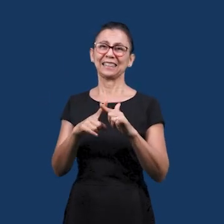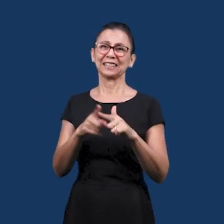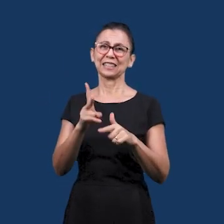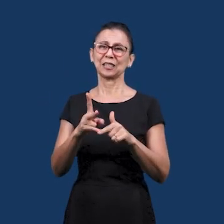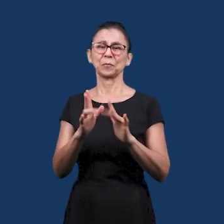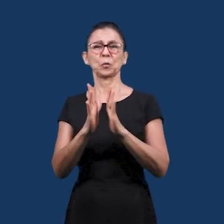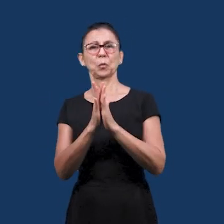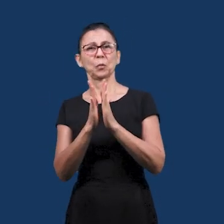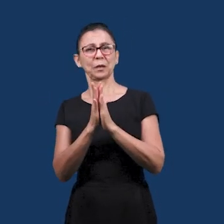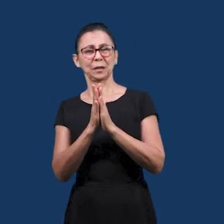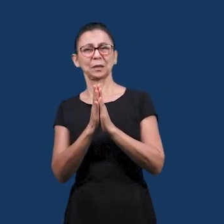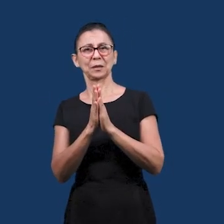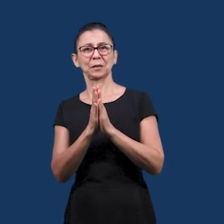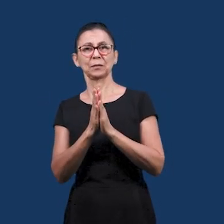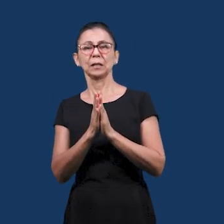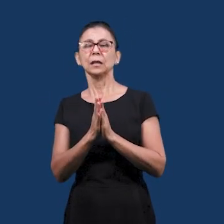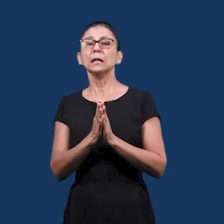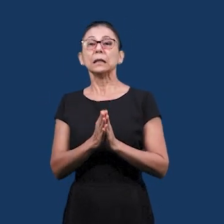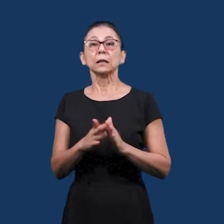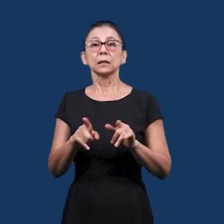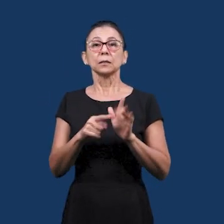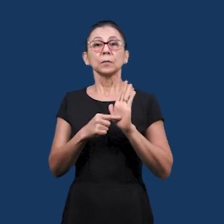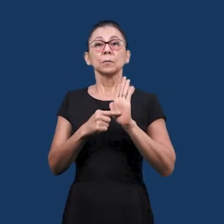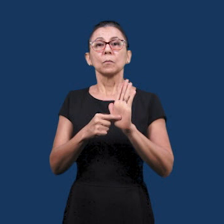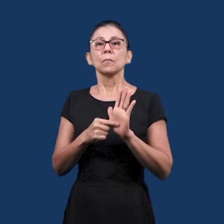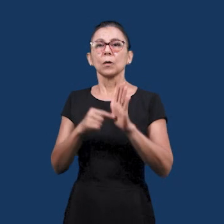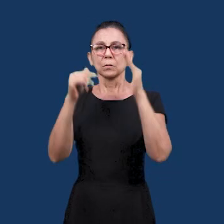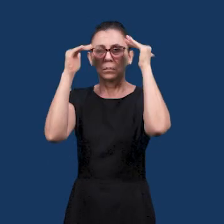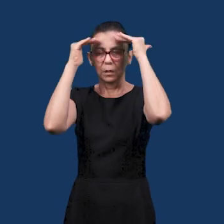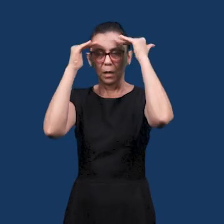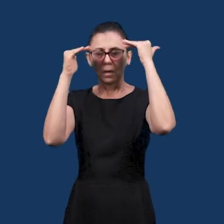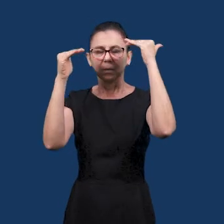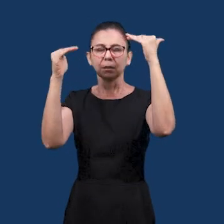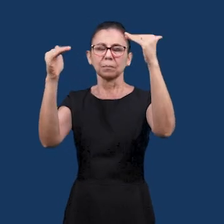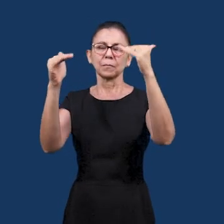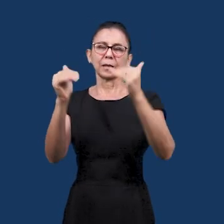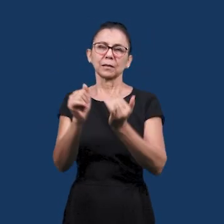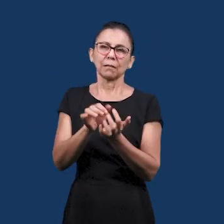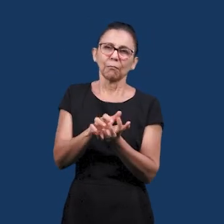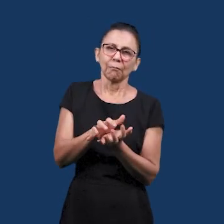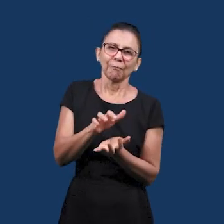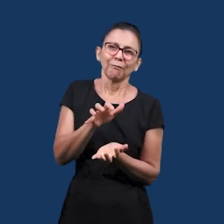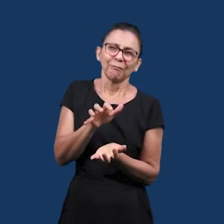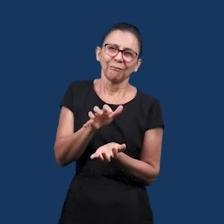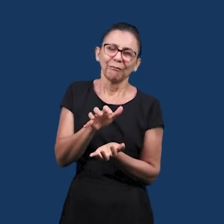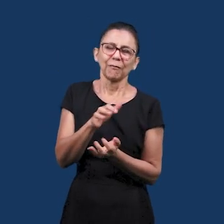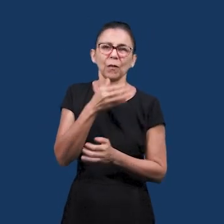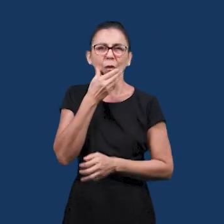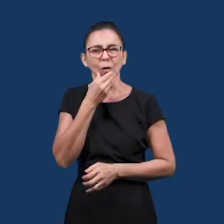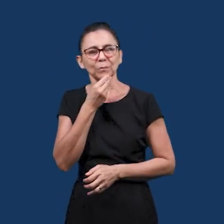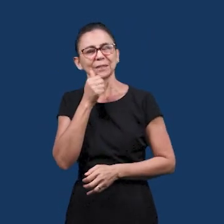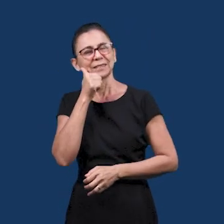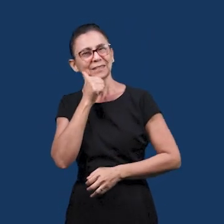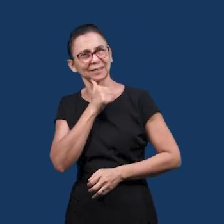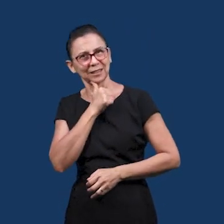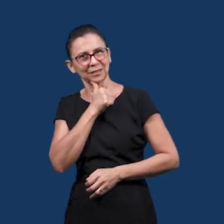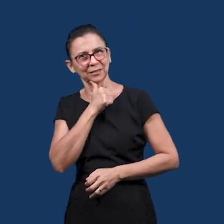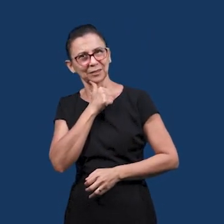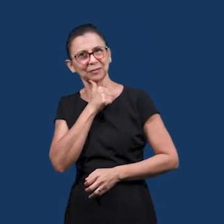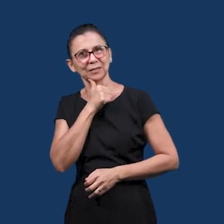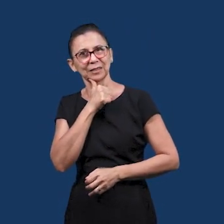церкви со своими молитвами. И также особую любовь выражаю нашим